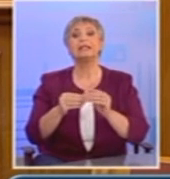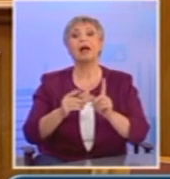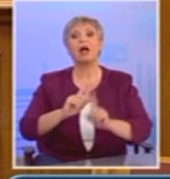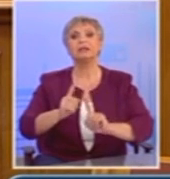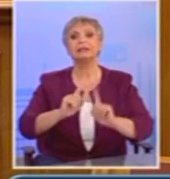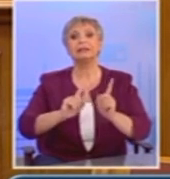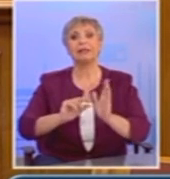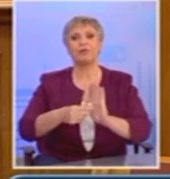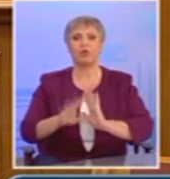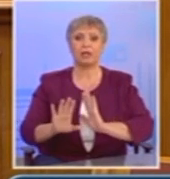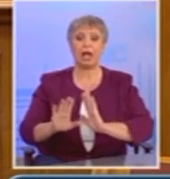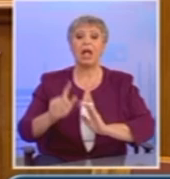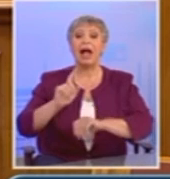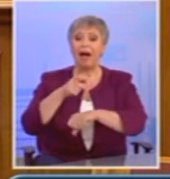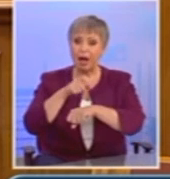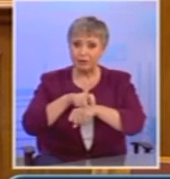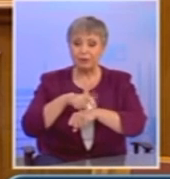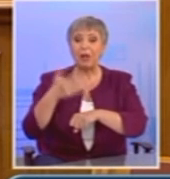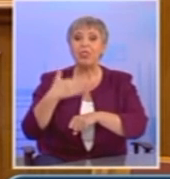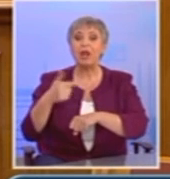να πετύχετε τη συμφωνία.